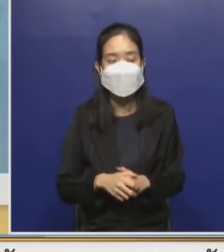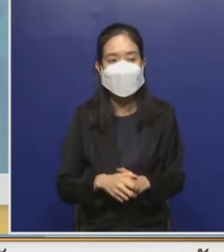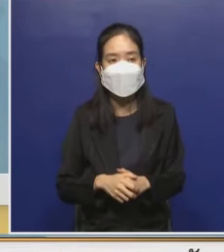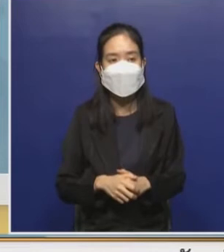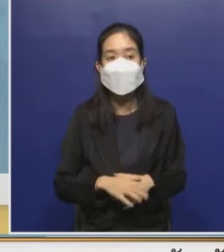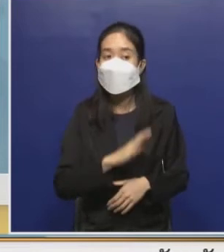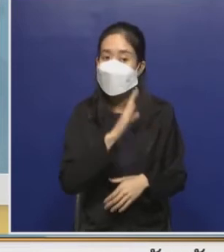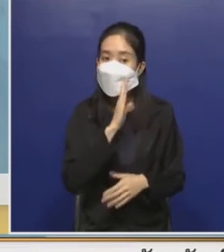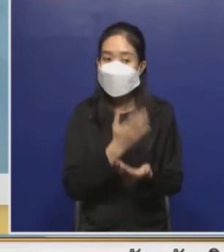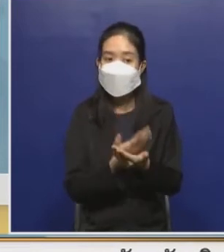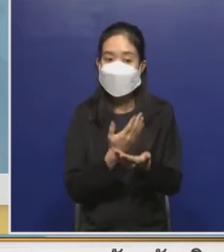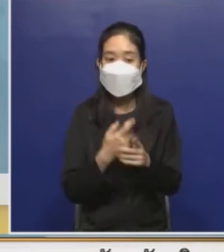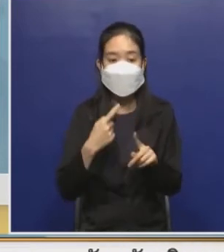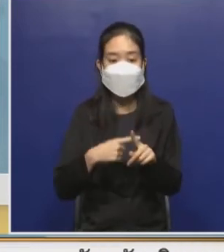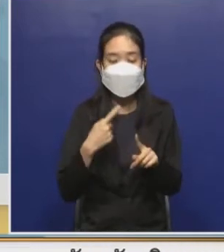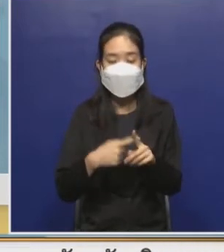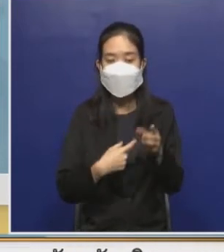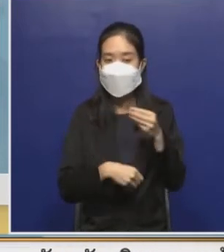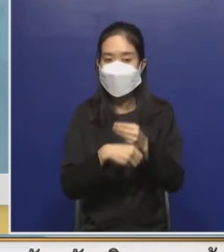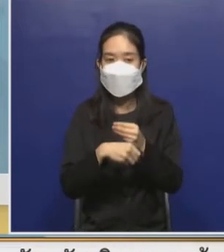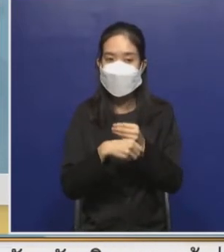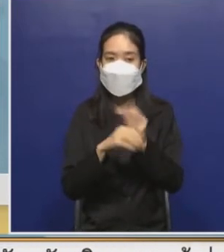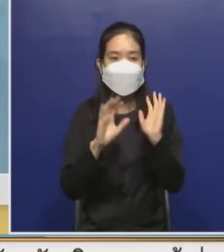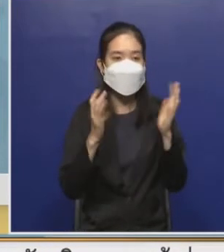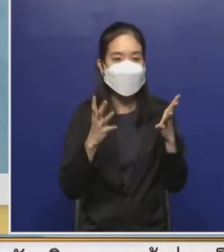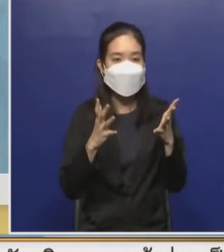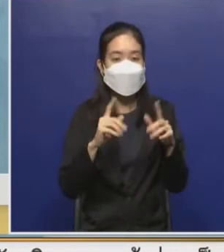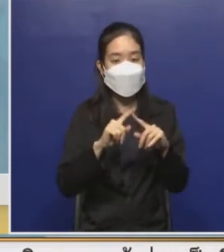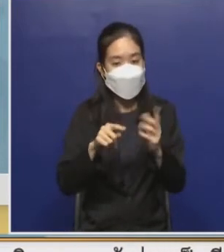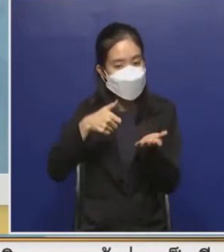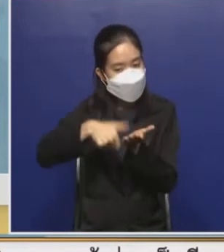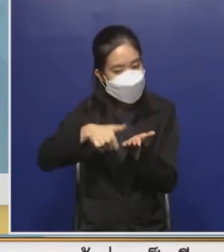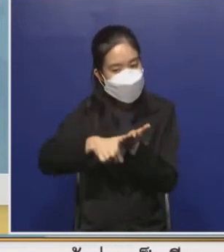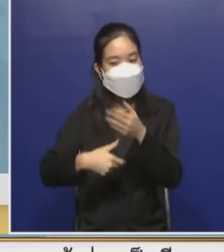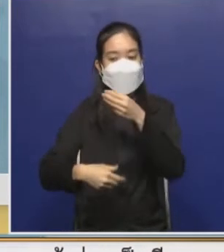เมื่อรายได้ไม่เพิ่มขึ้นในขณะที่นี่เพิ่มขึ้น